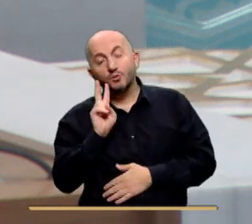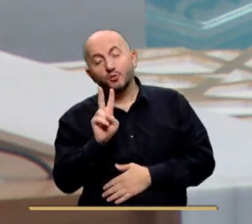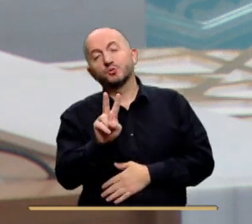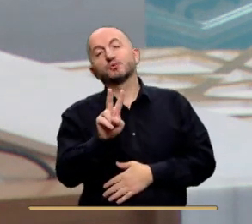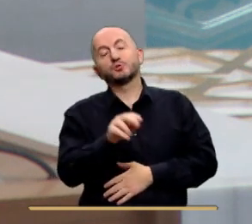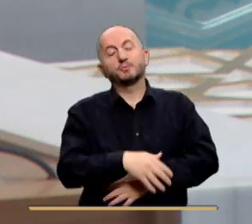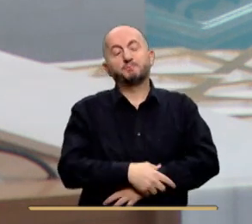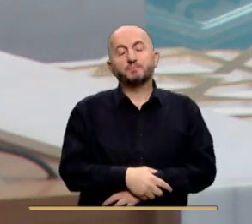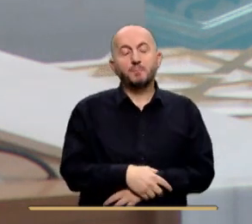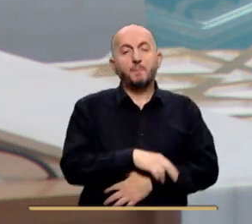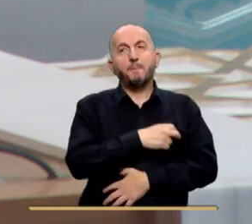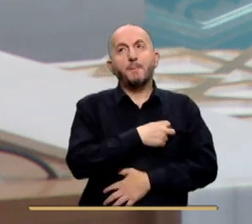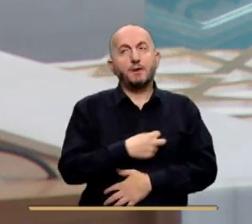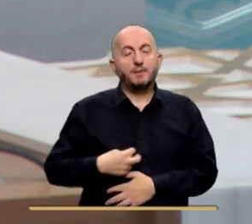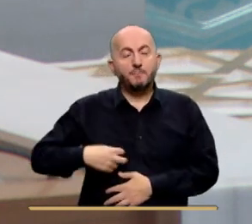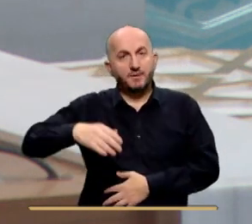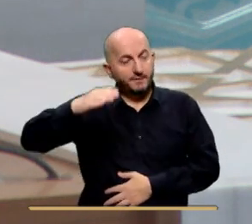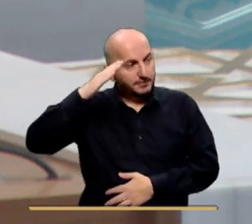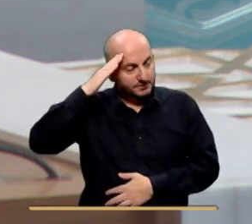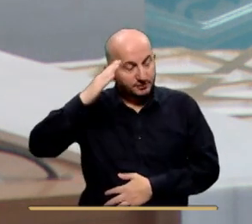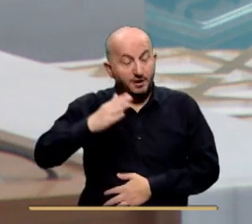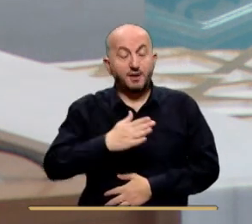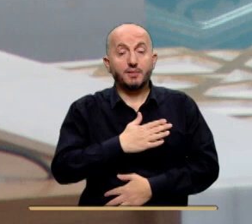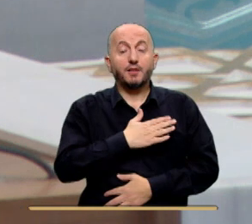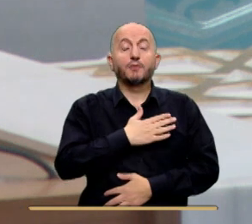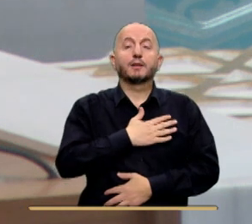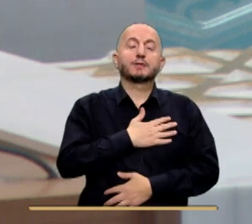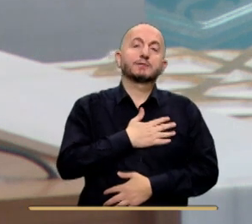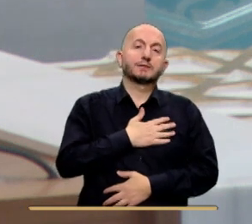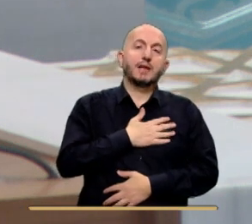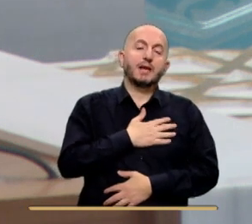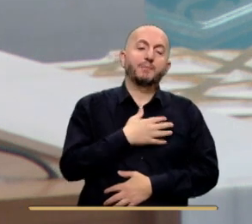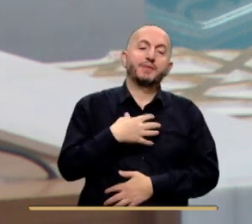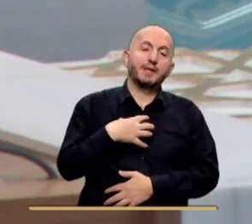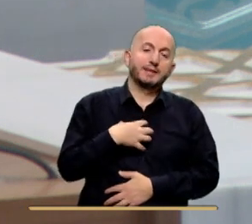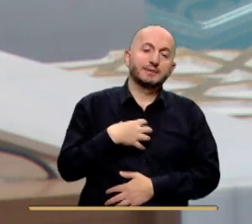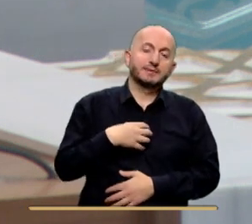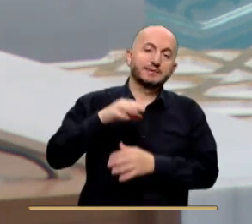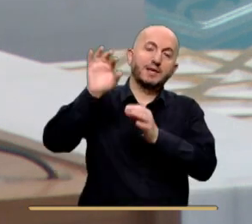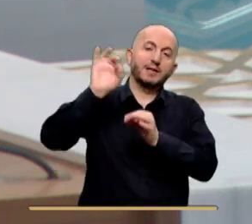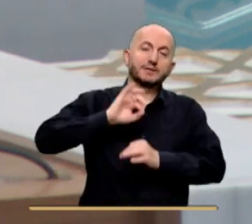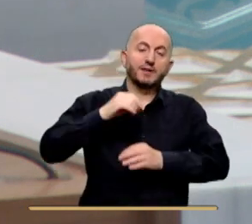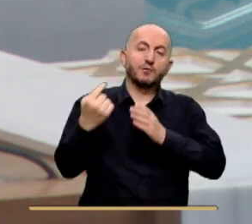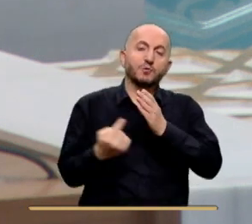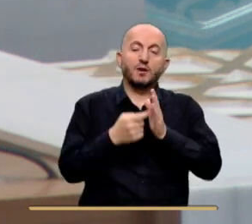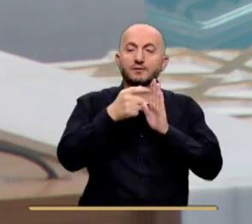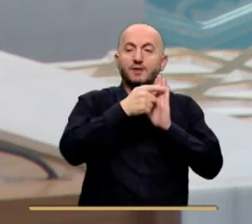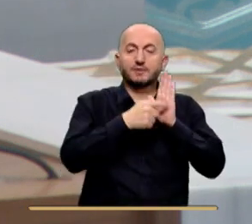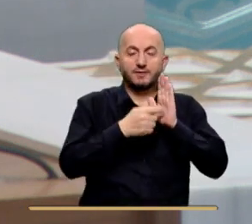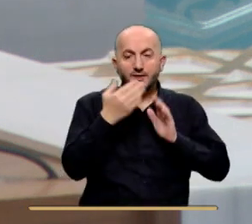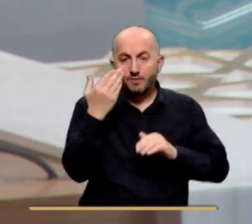ki Peygamberimiz sallallahu aleyhi ve sellem kendisine inen Kur'an ayetlerini